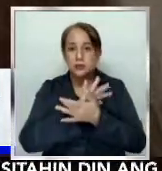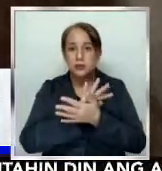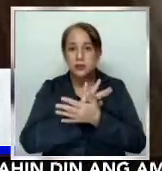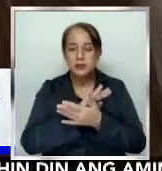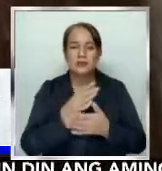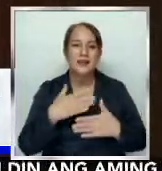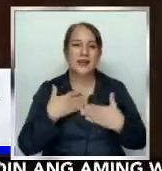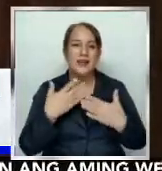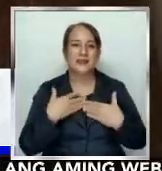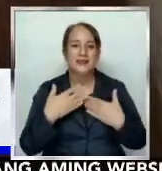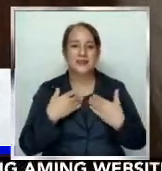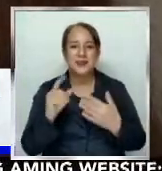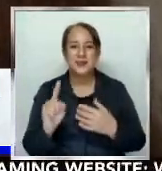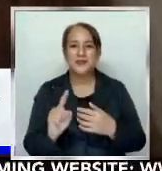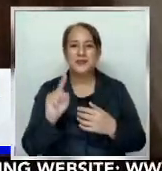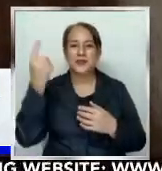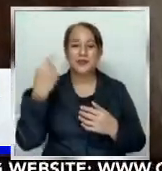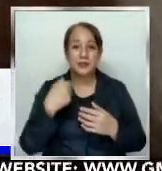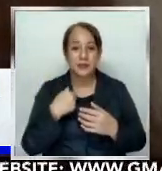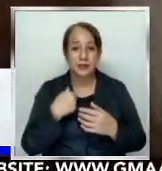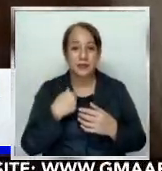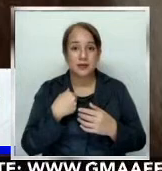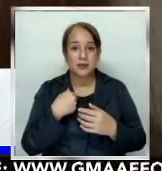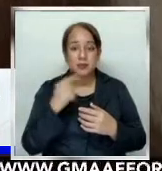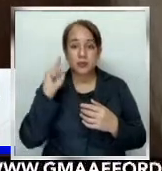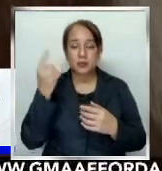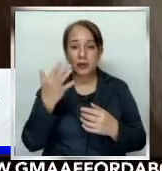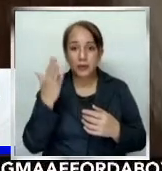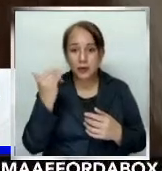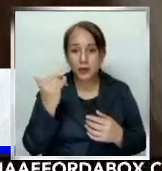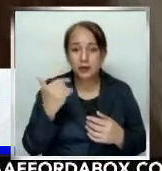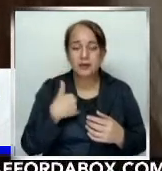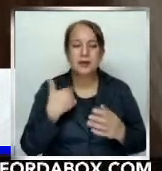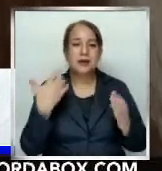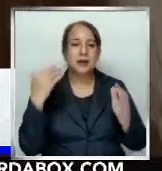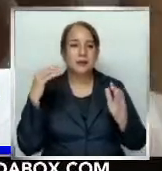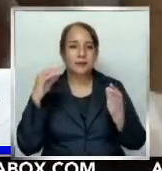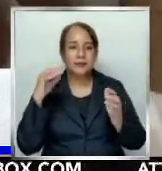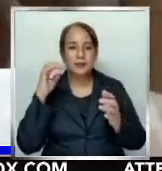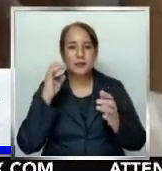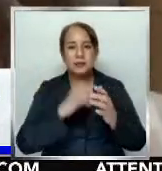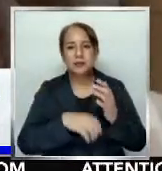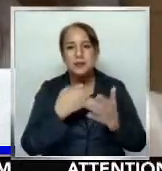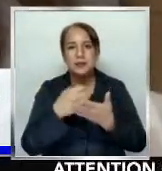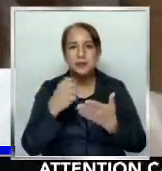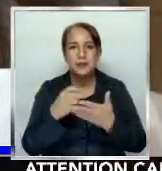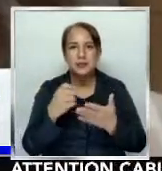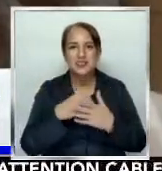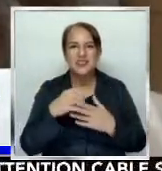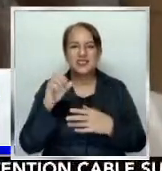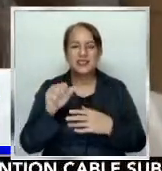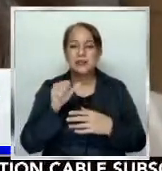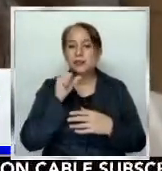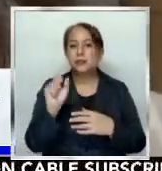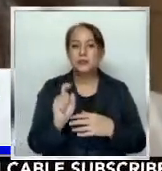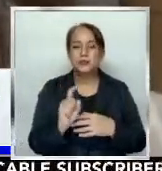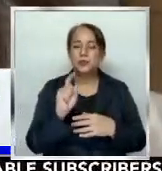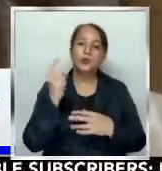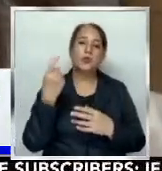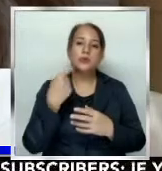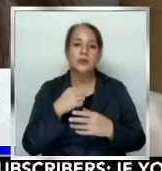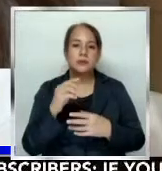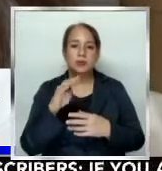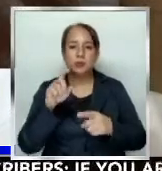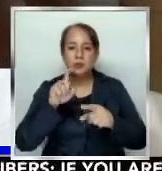una-una. Siyempre, makakabawas sa gastusin. Siyempre, hindi lang naman yung bill ng kuryente